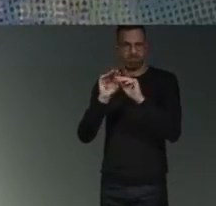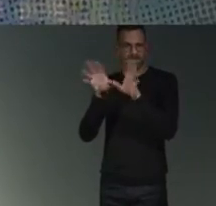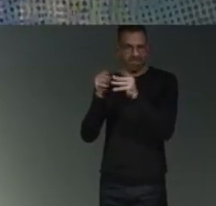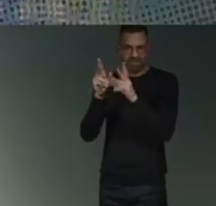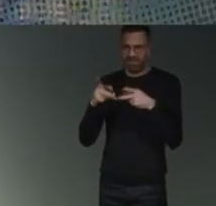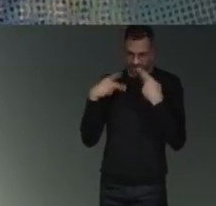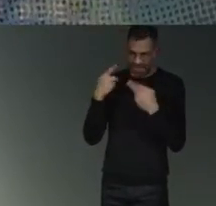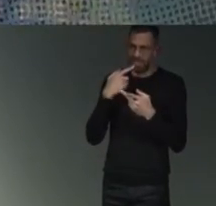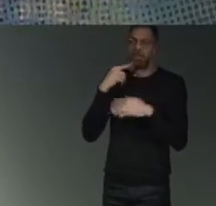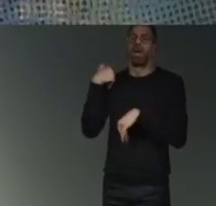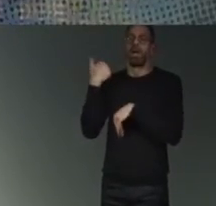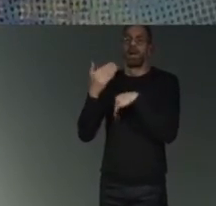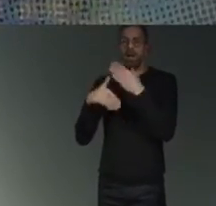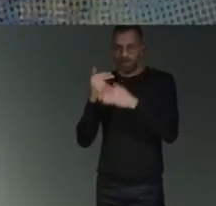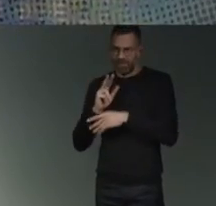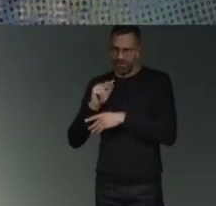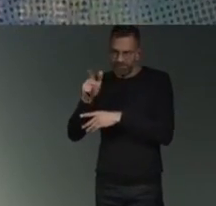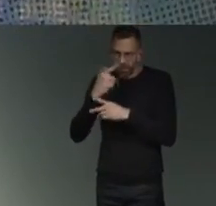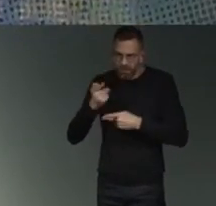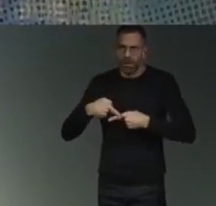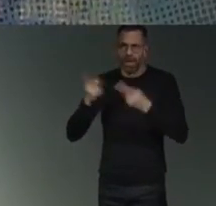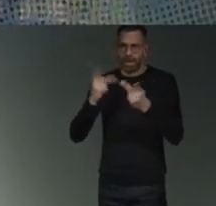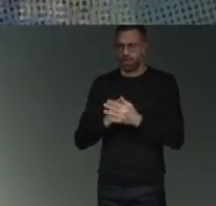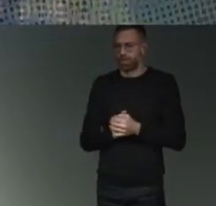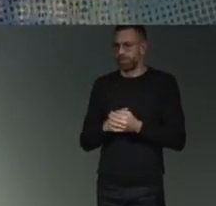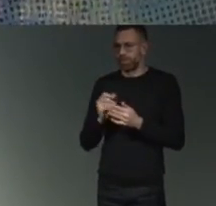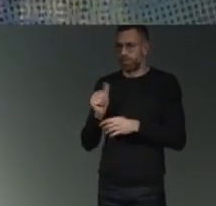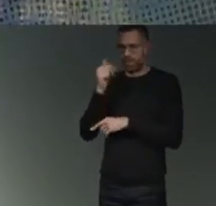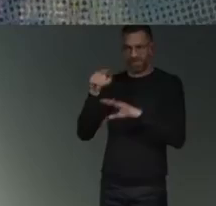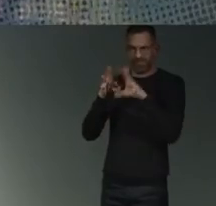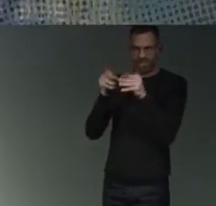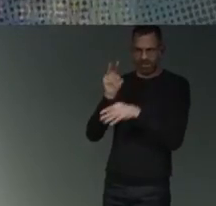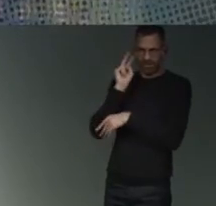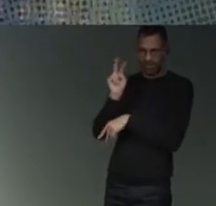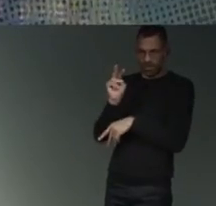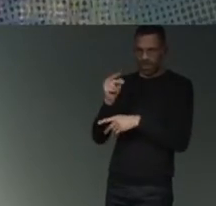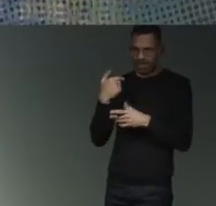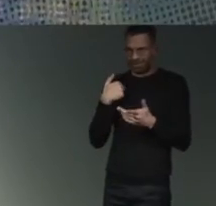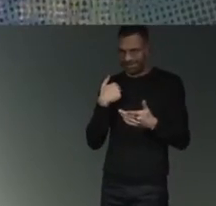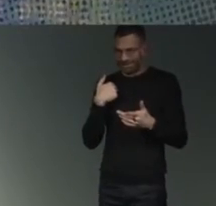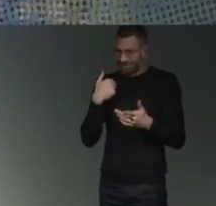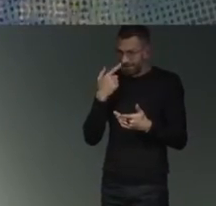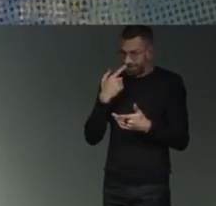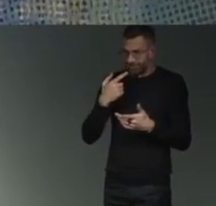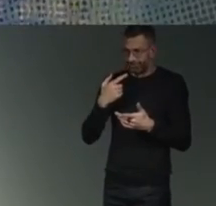annoncer qu'un drame est intervenu. Et donc ils regardent vivre cette famille en se disant que voilà, quand